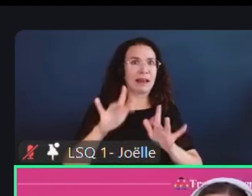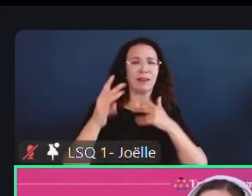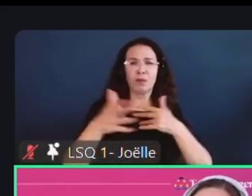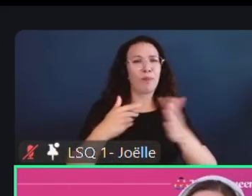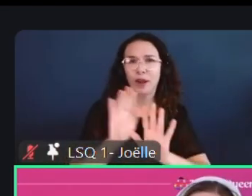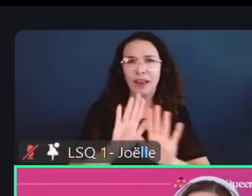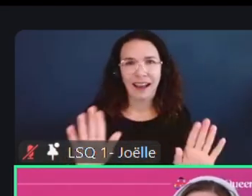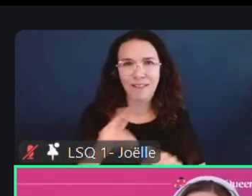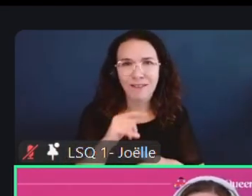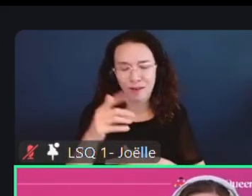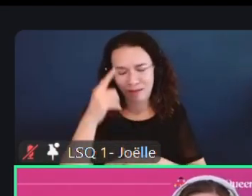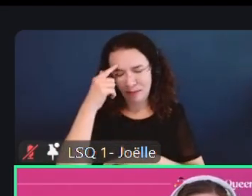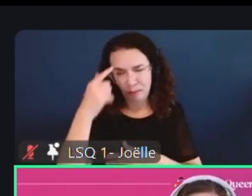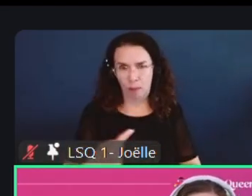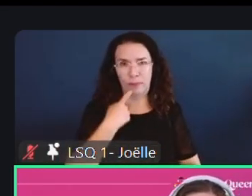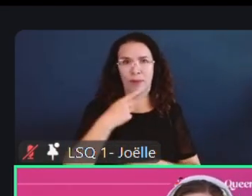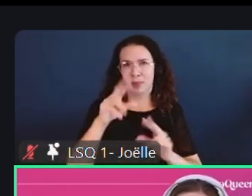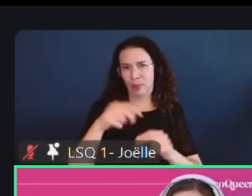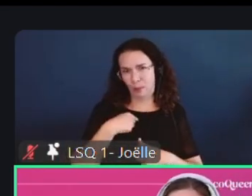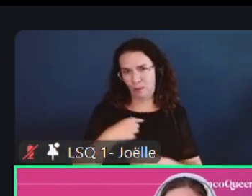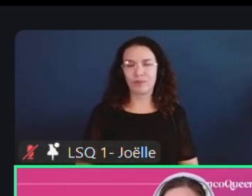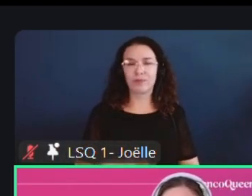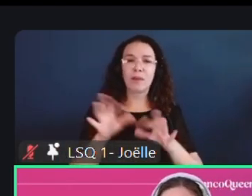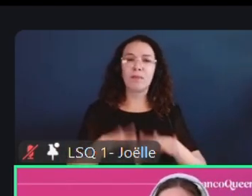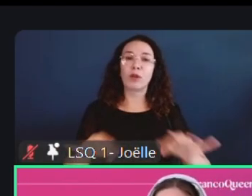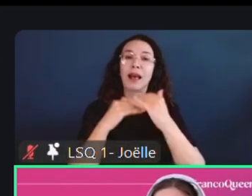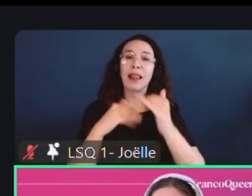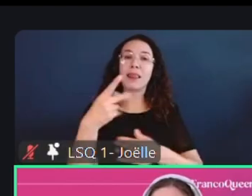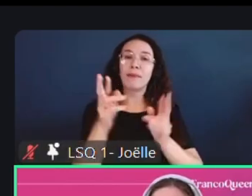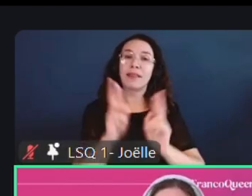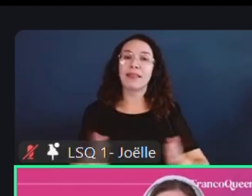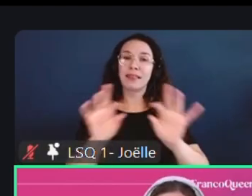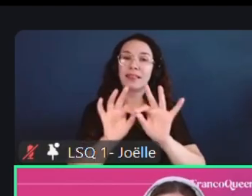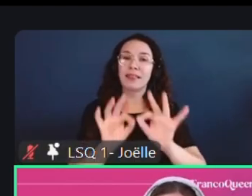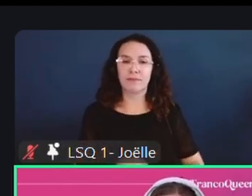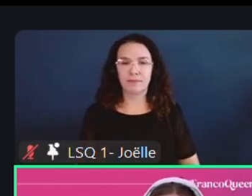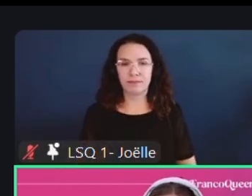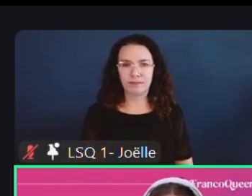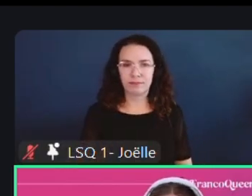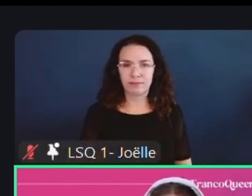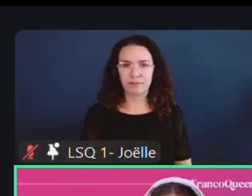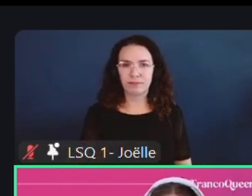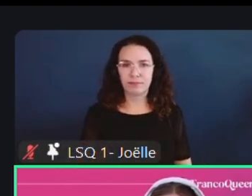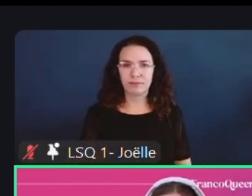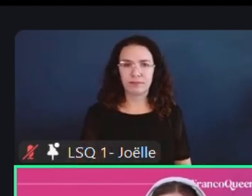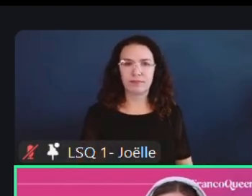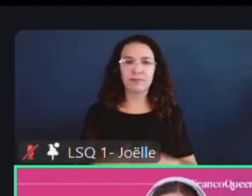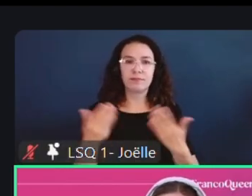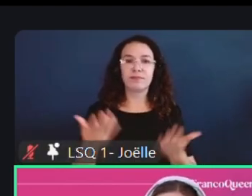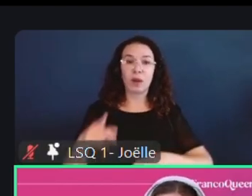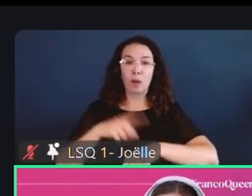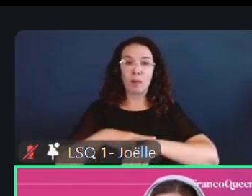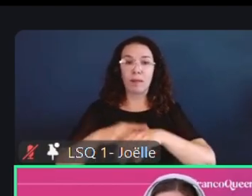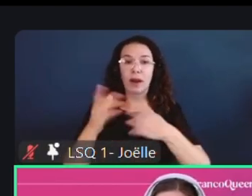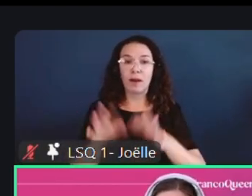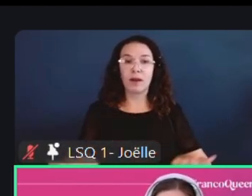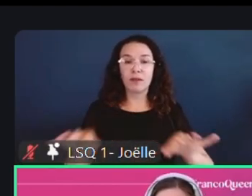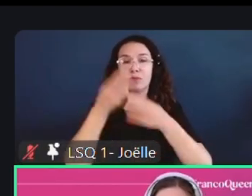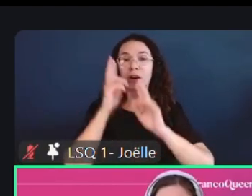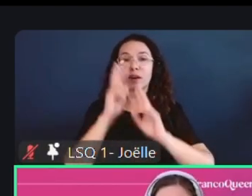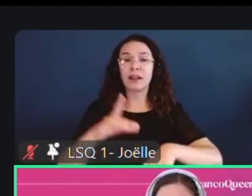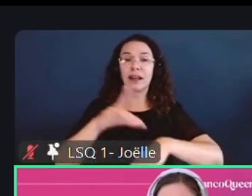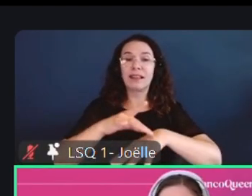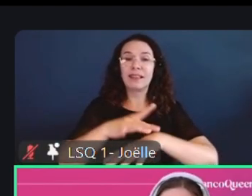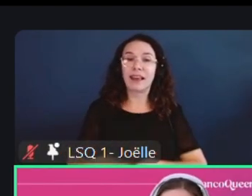invite à respecter vos limites. Avant de poursuivre, on veut bien sûr prendre un moment pour faire une